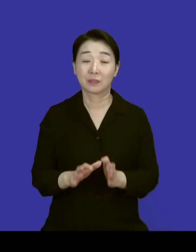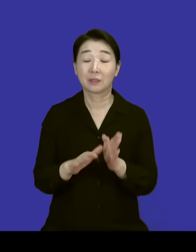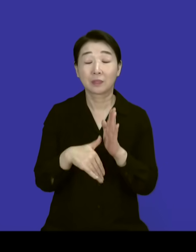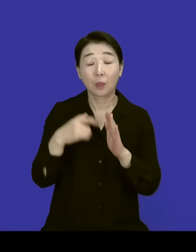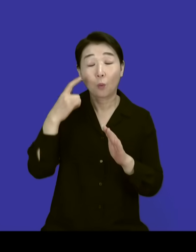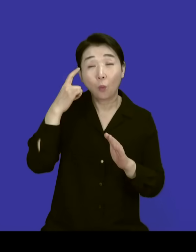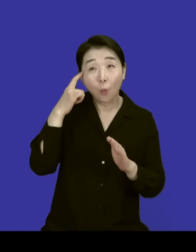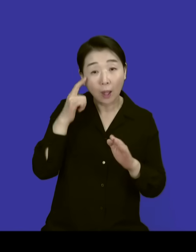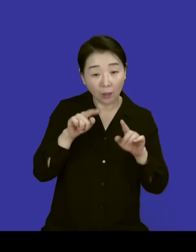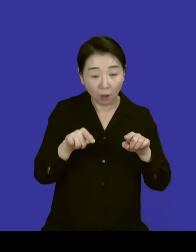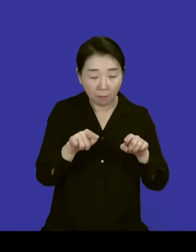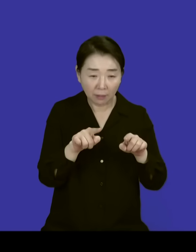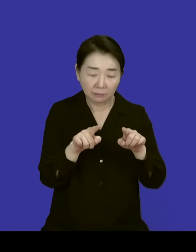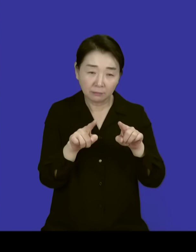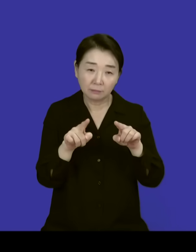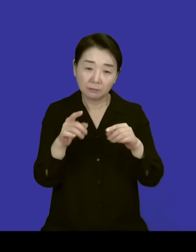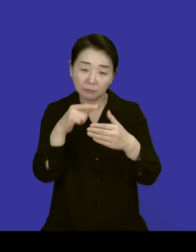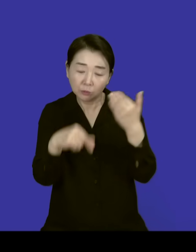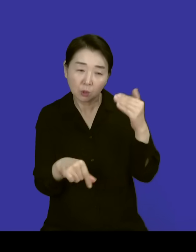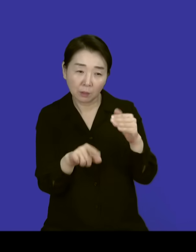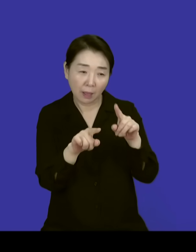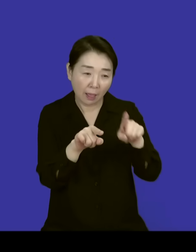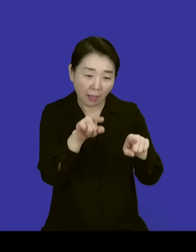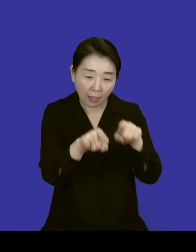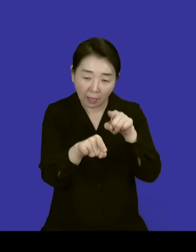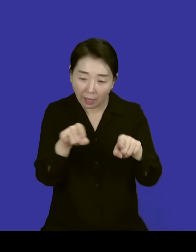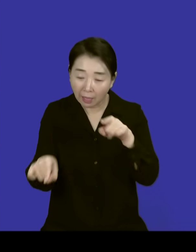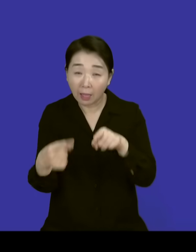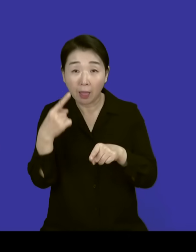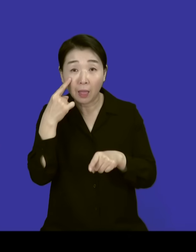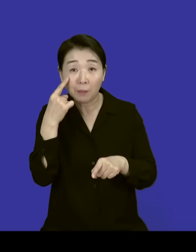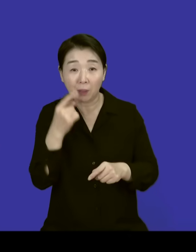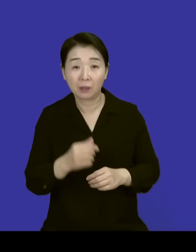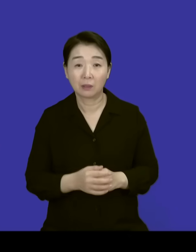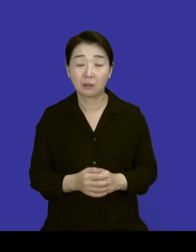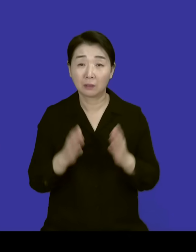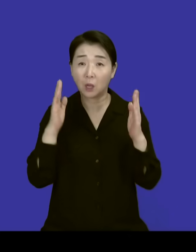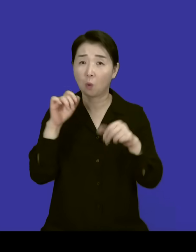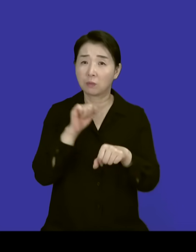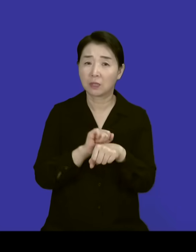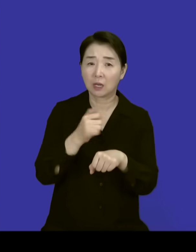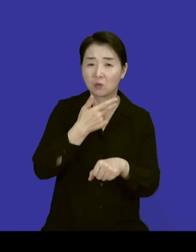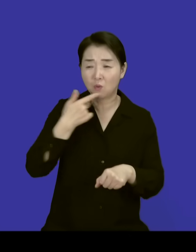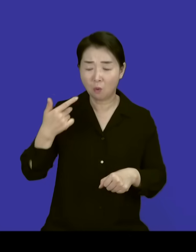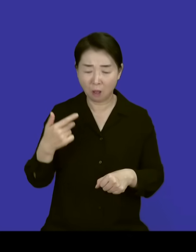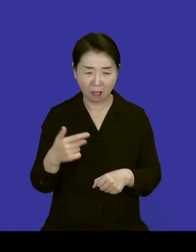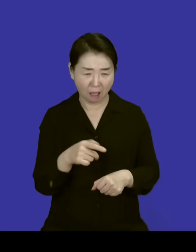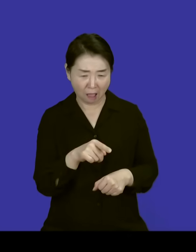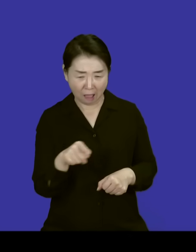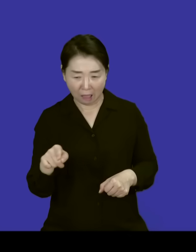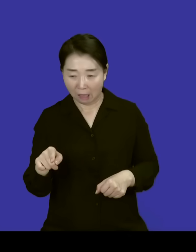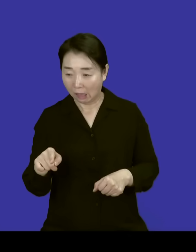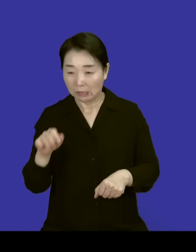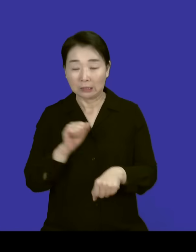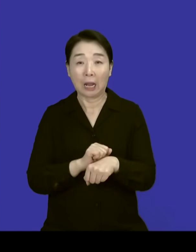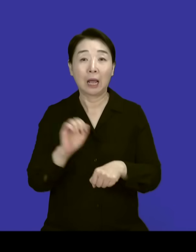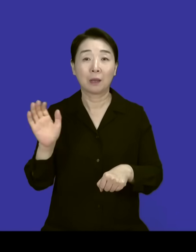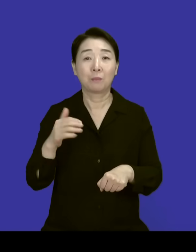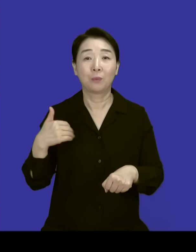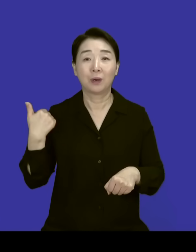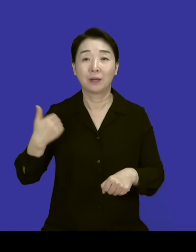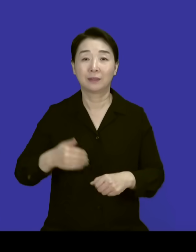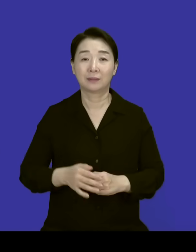눌러보기 시작한 거예요. 컴퓨터 이제 프로그램을 제가 뭐 이제 공부도 그렇게 잘한 것도 아니고 영어도 막 되게 막 잘하는 것도 아니고 잘